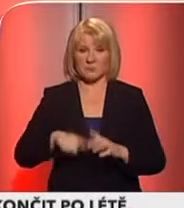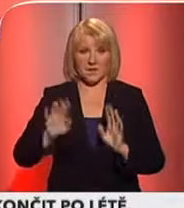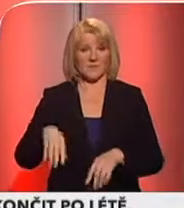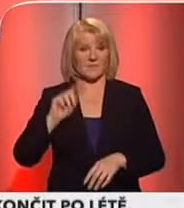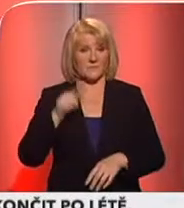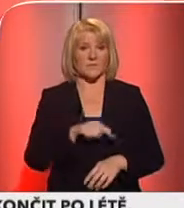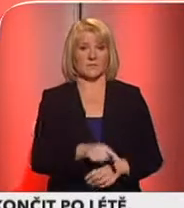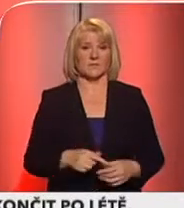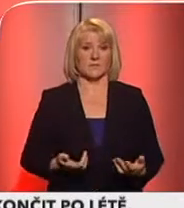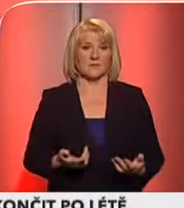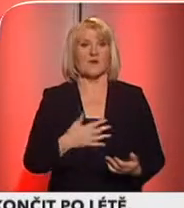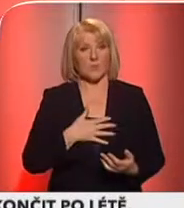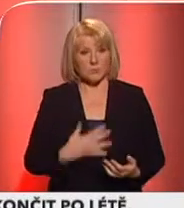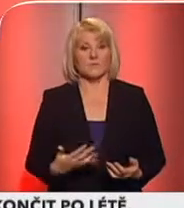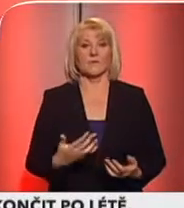není důvěryhodná, a